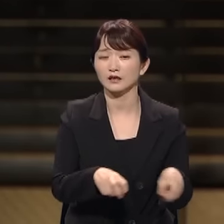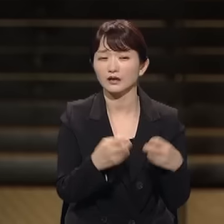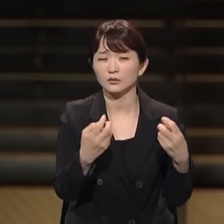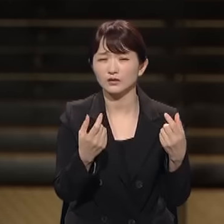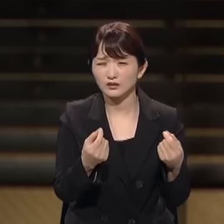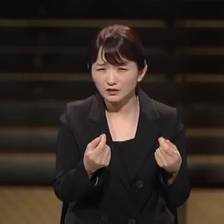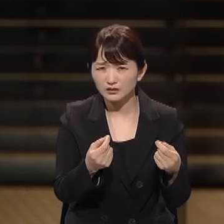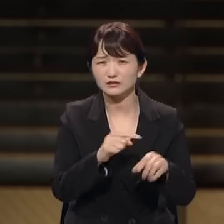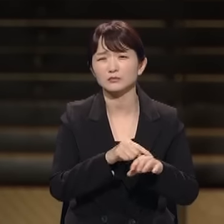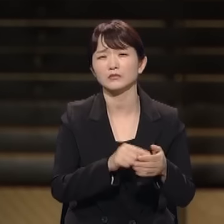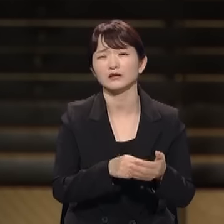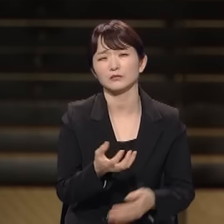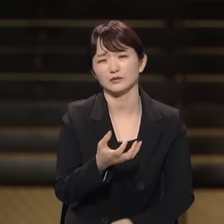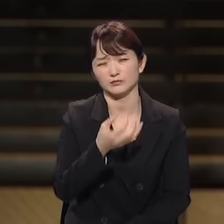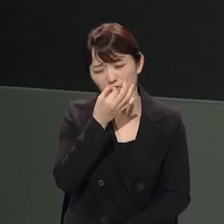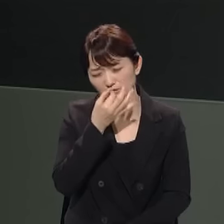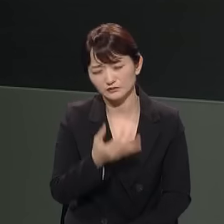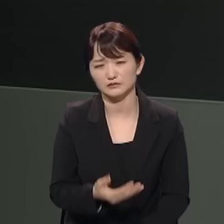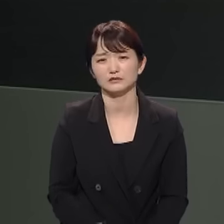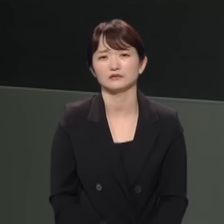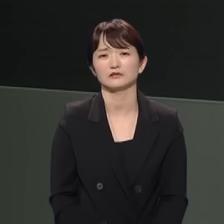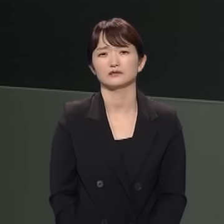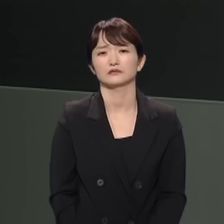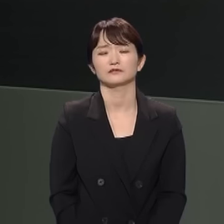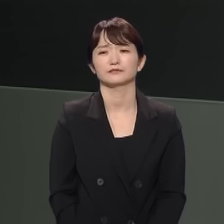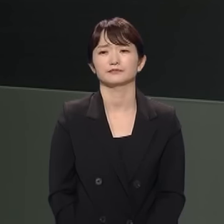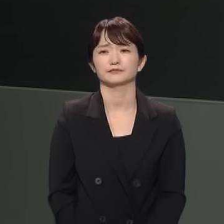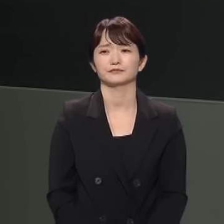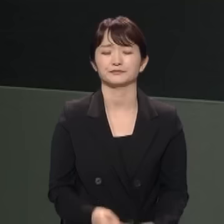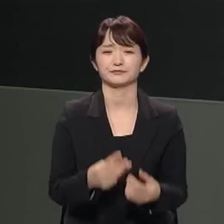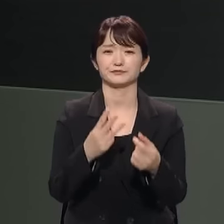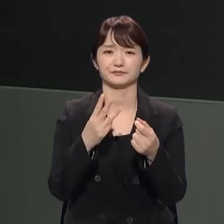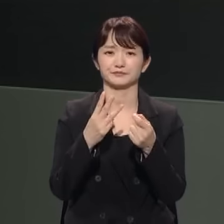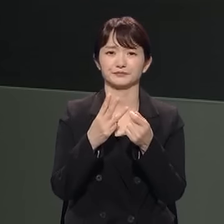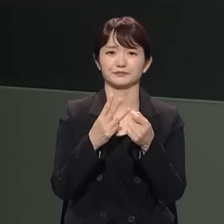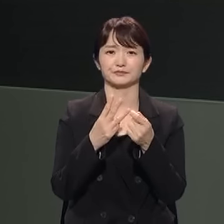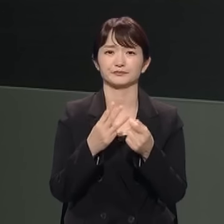그런 심정이라고 하십니다. 그렇군요. 알겠습니다. 자, 다음 이어가죠.